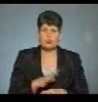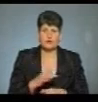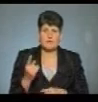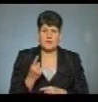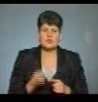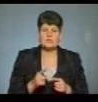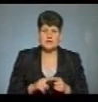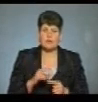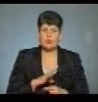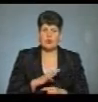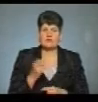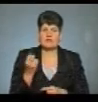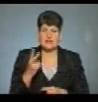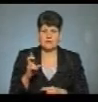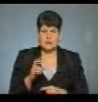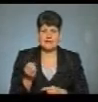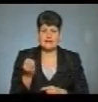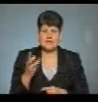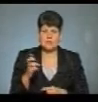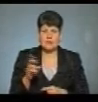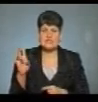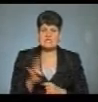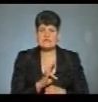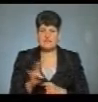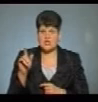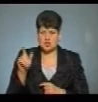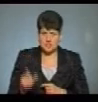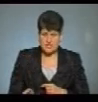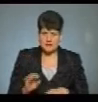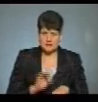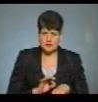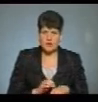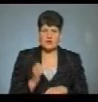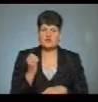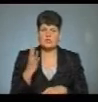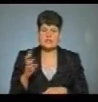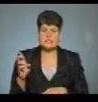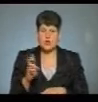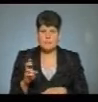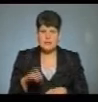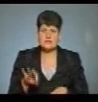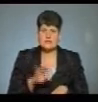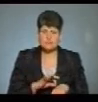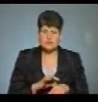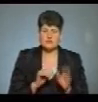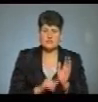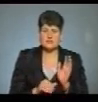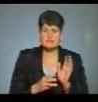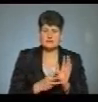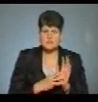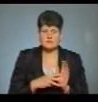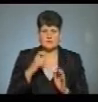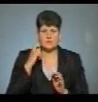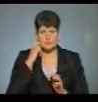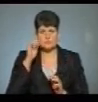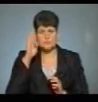12 березня. 13 березня захворів священник із Заліщиків та 14 березня захворів 68-річний чоловік